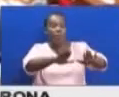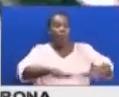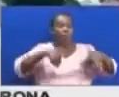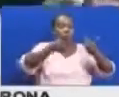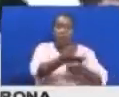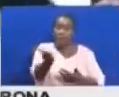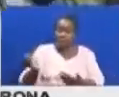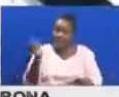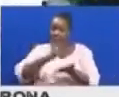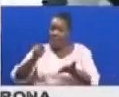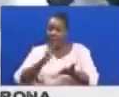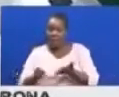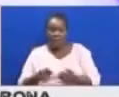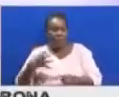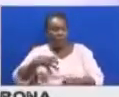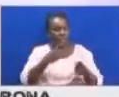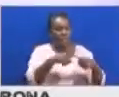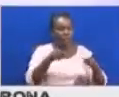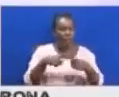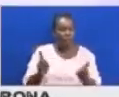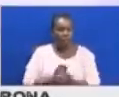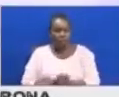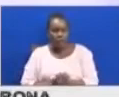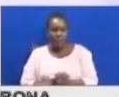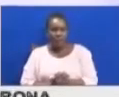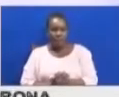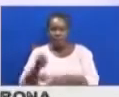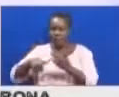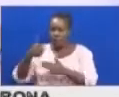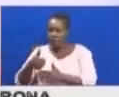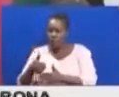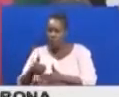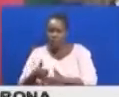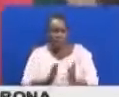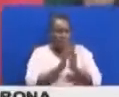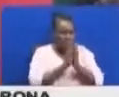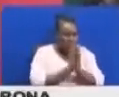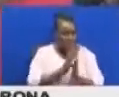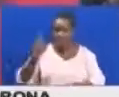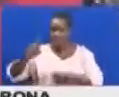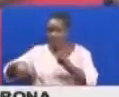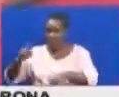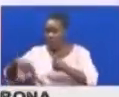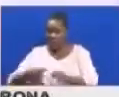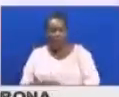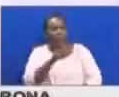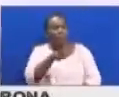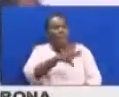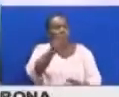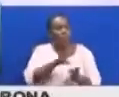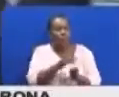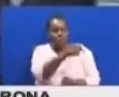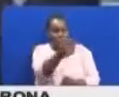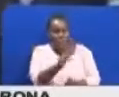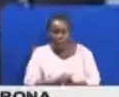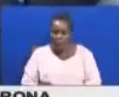makatibu wakuu wa wizara, viongozi nyanja zote mbalimbali, viongozi wa kidini na kisiasa, raia wote wa Tanzania,